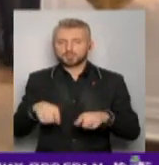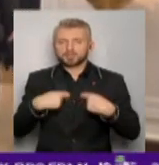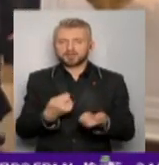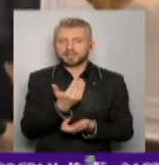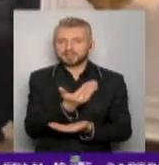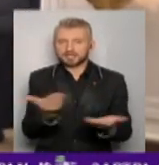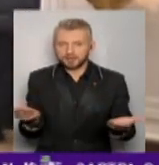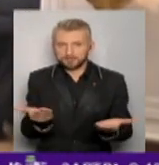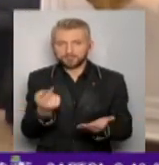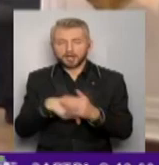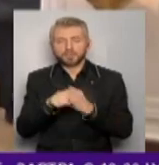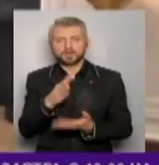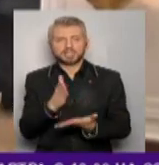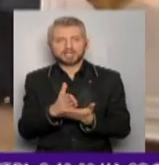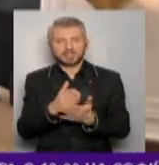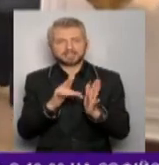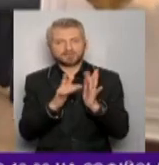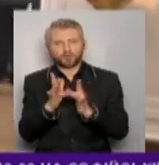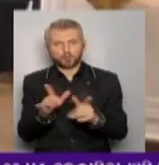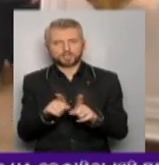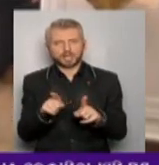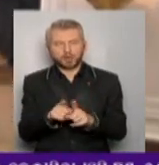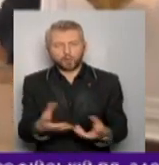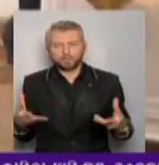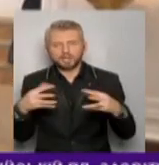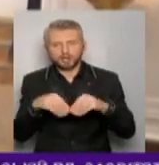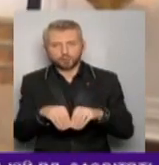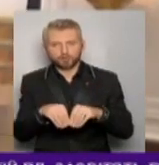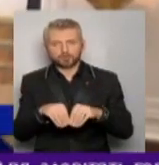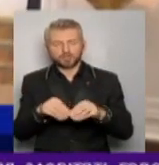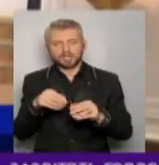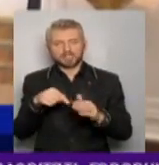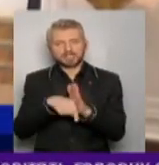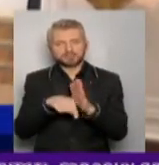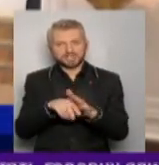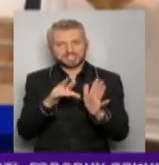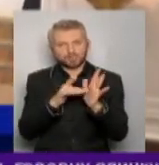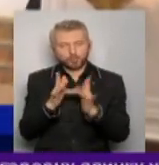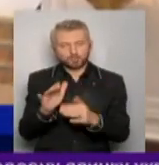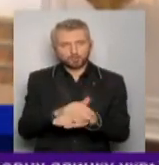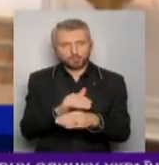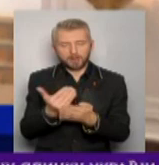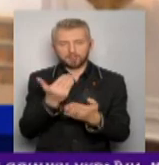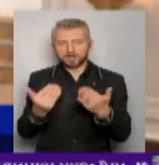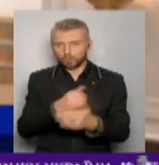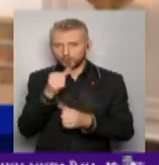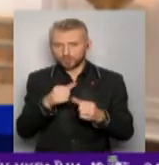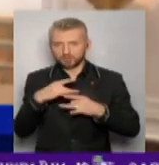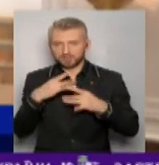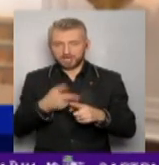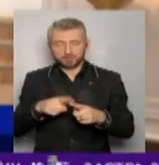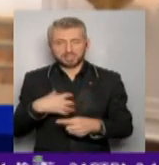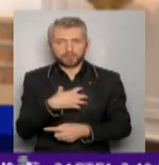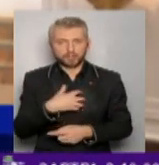адже він є символом, таким об'єднуючим символом добра. І перед новорічними святами це дуже важливо, аби ніхто